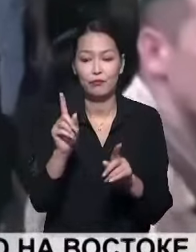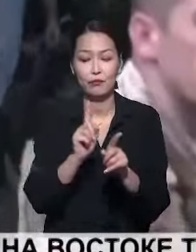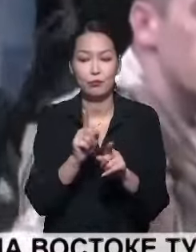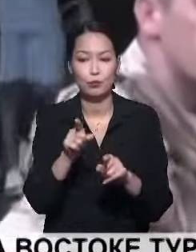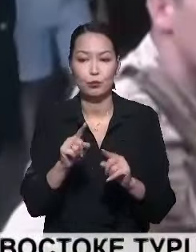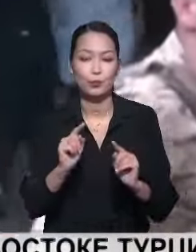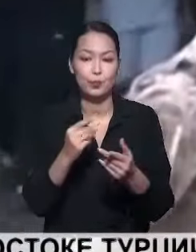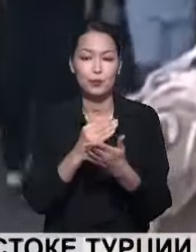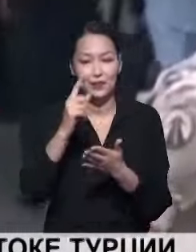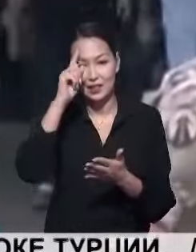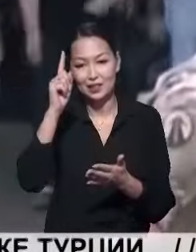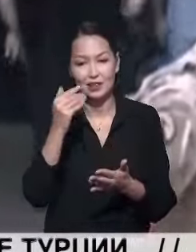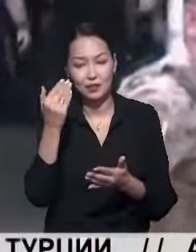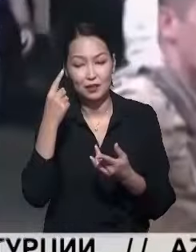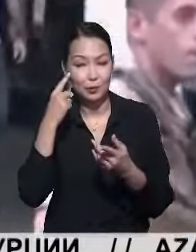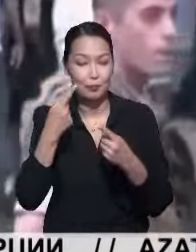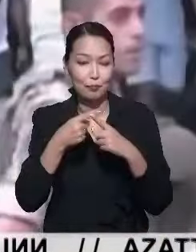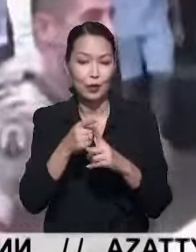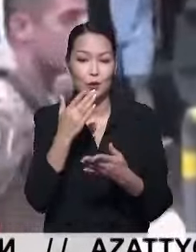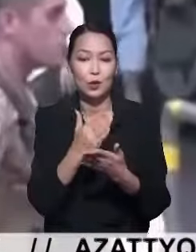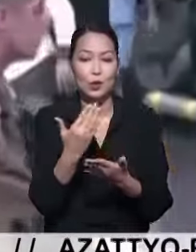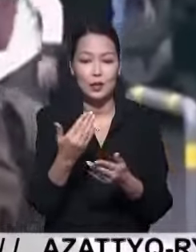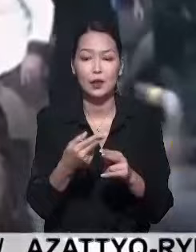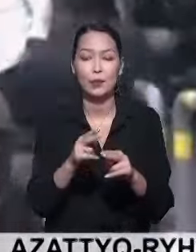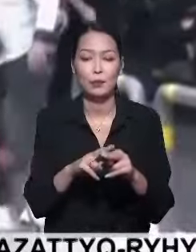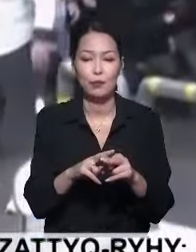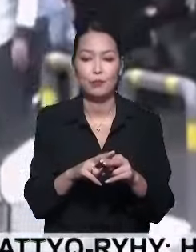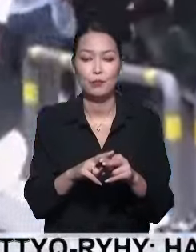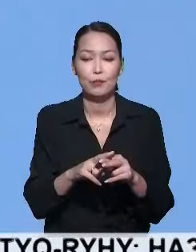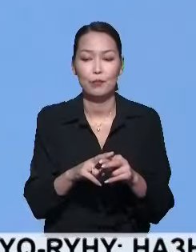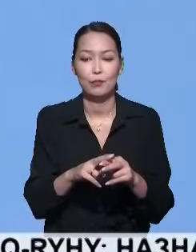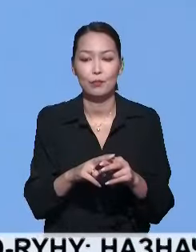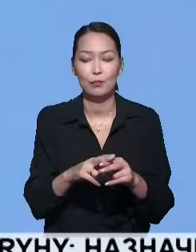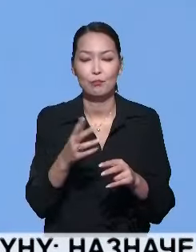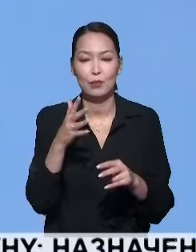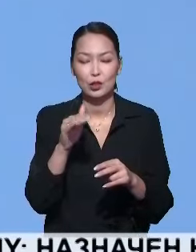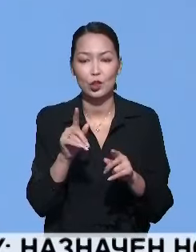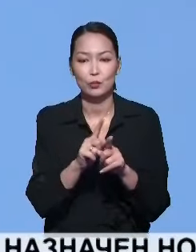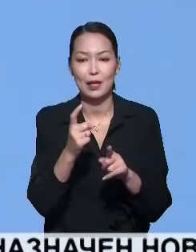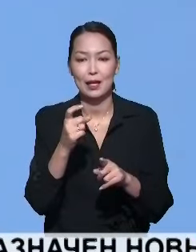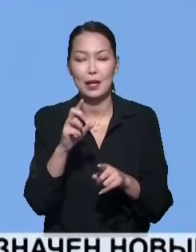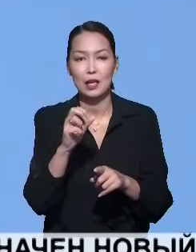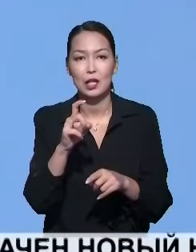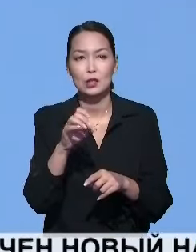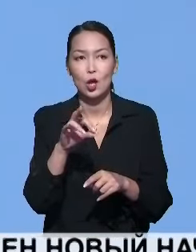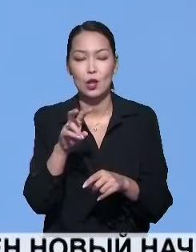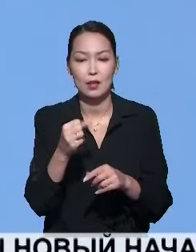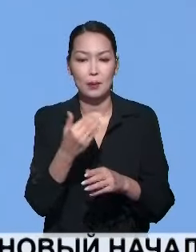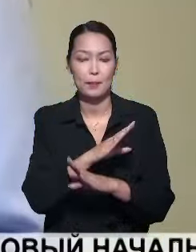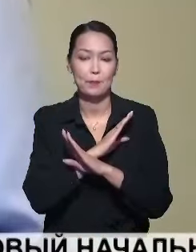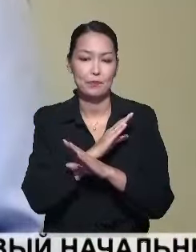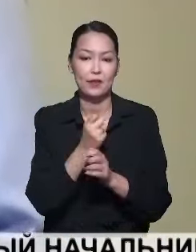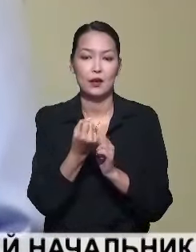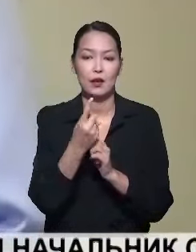Это израильская разведка Моссад. Именно она, как пишет агентство, заложила взрывчатку в 5000 пейджеров. Пострадали 4000 человек, погибли